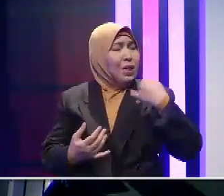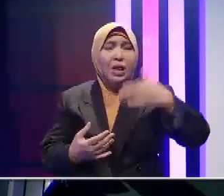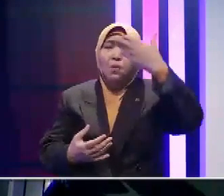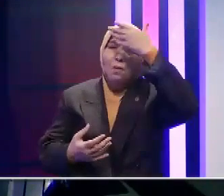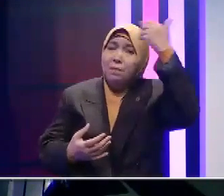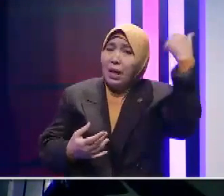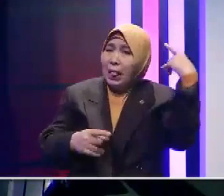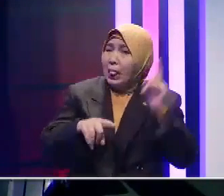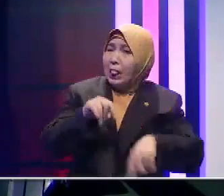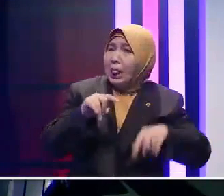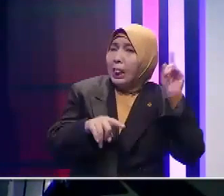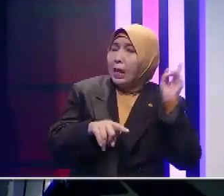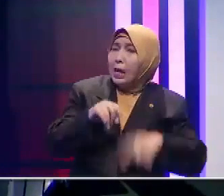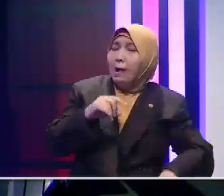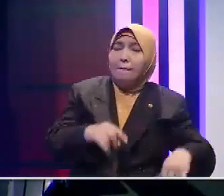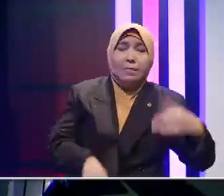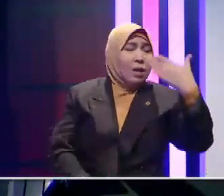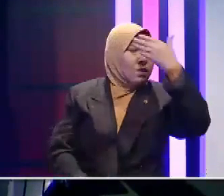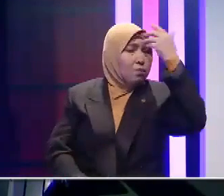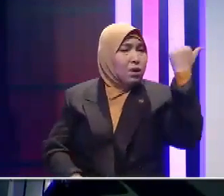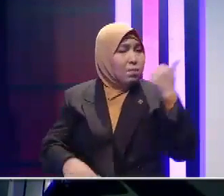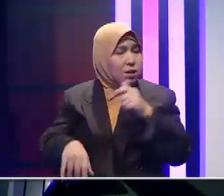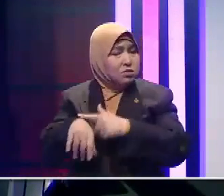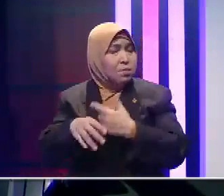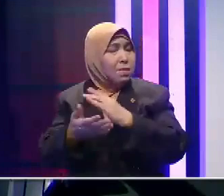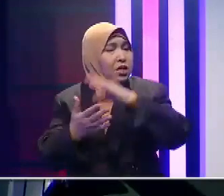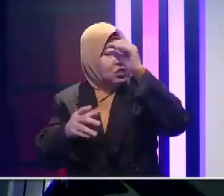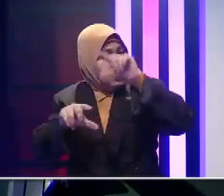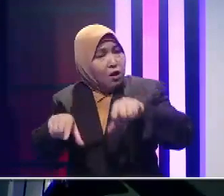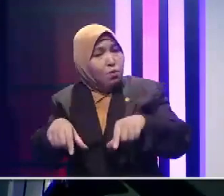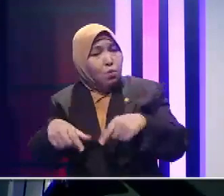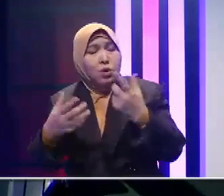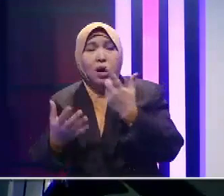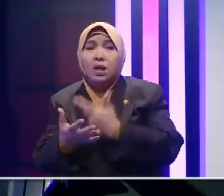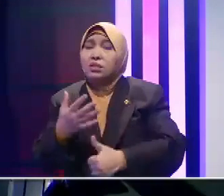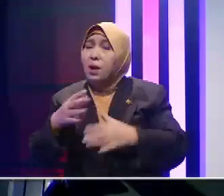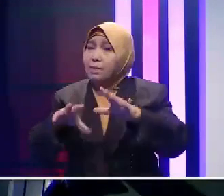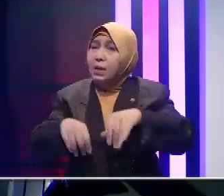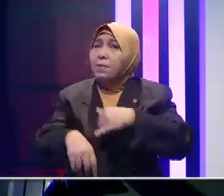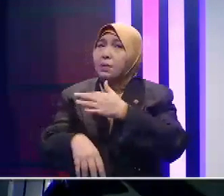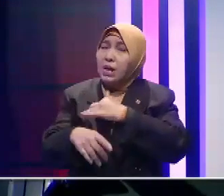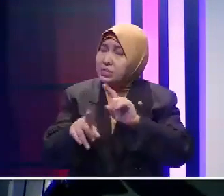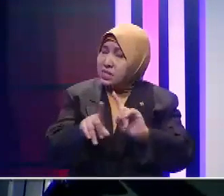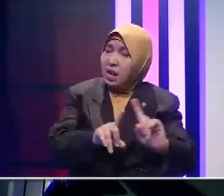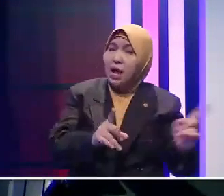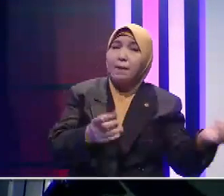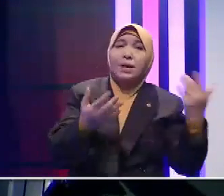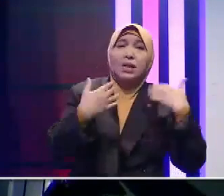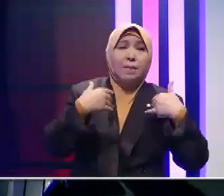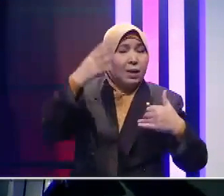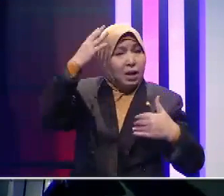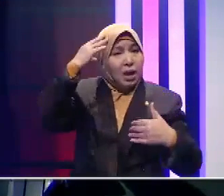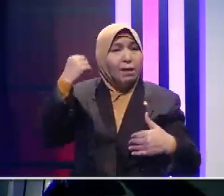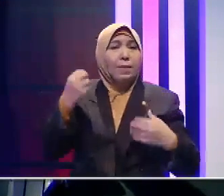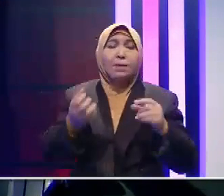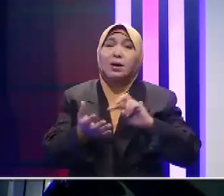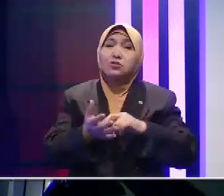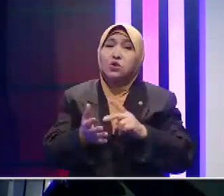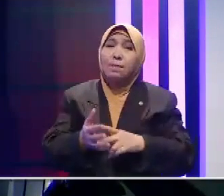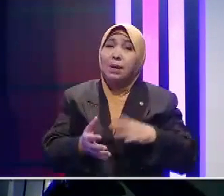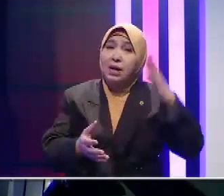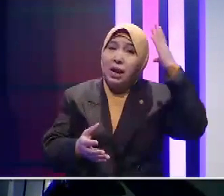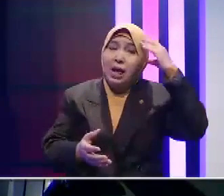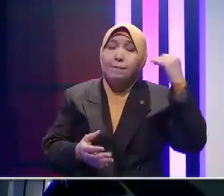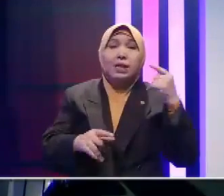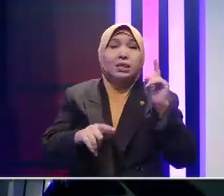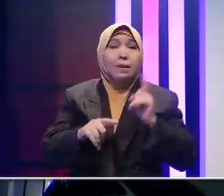sementara menerima ataupun belajar Al-Quran ataupun menerima keimanan ini, apa pengalaman yang Ustaz tak boleh lupakan? Maksudnya pengalaman yang